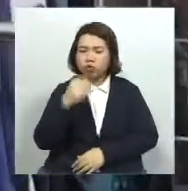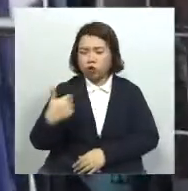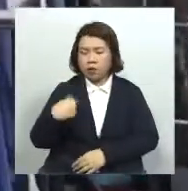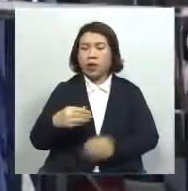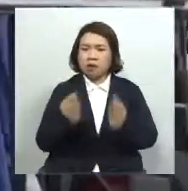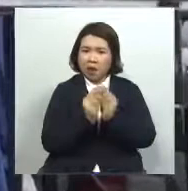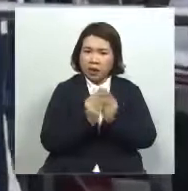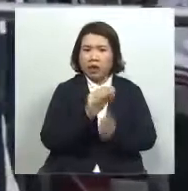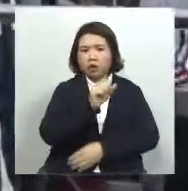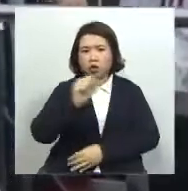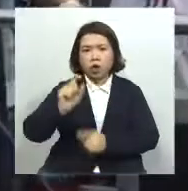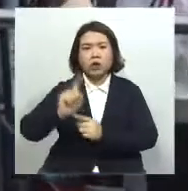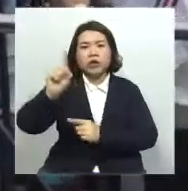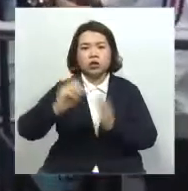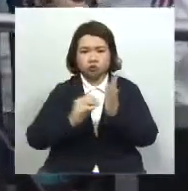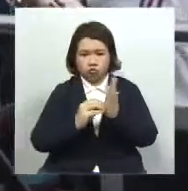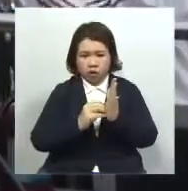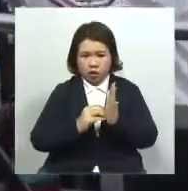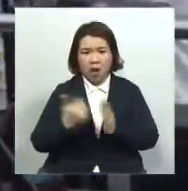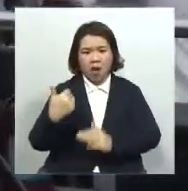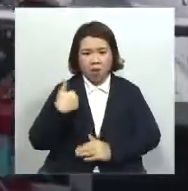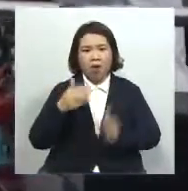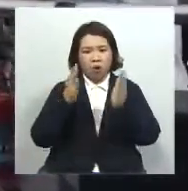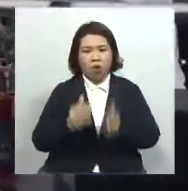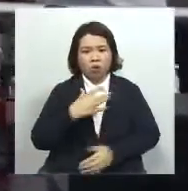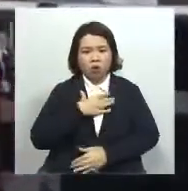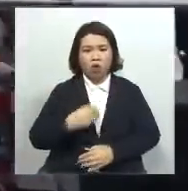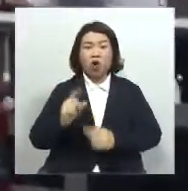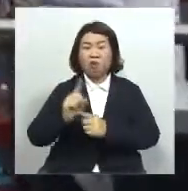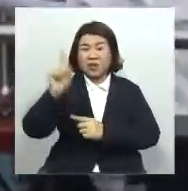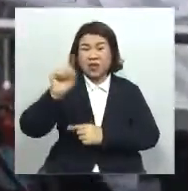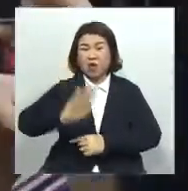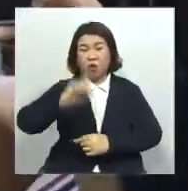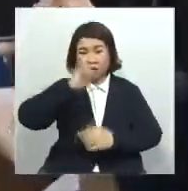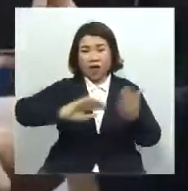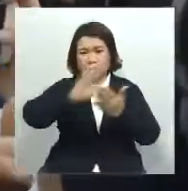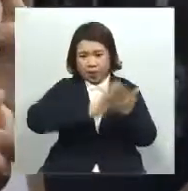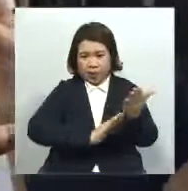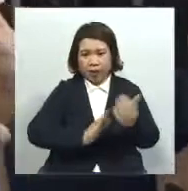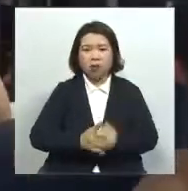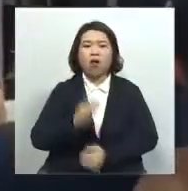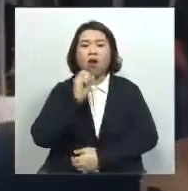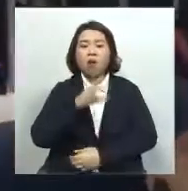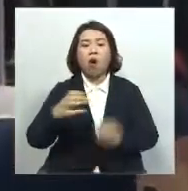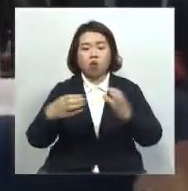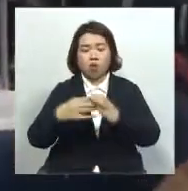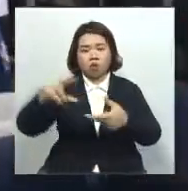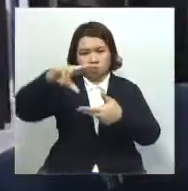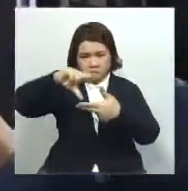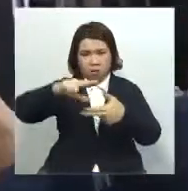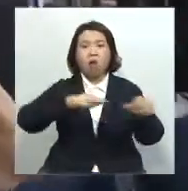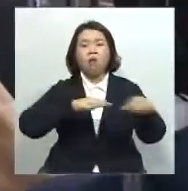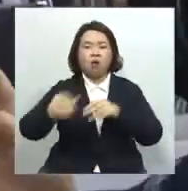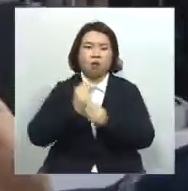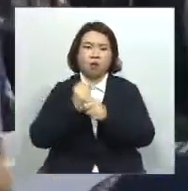ส.มากเป็นอันดับหนึ่งในกรุงเทพและมีคะแนนนิยมเป็นอันดับหนึ่งของประเทศพร้อมย้ำนะครับว่าพรรคพลังประชารัฐพร้อมที่จะเ